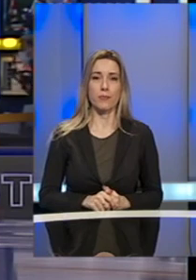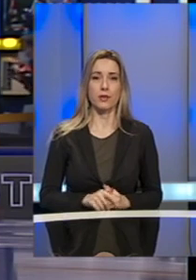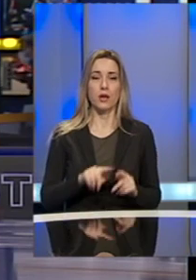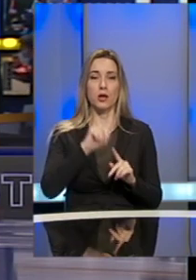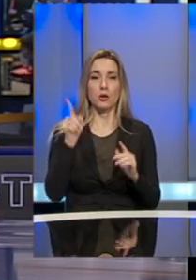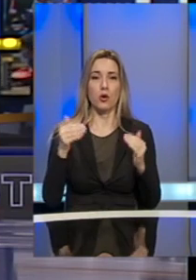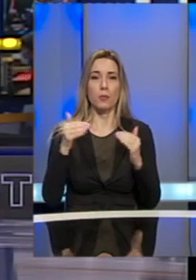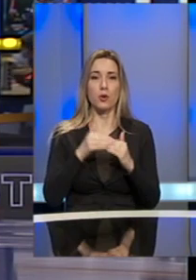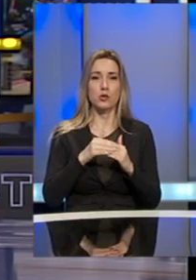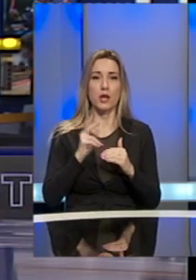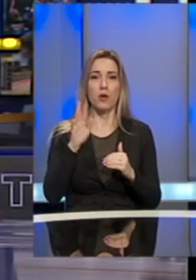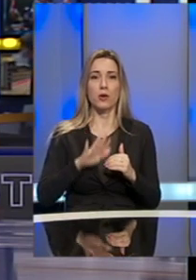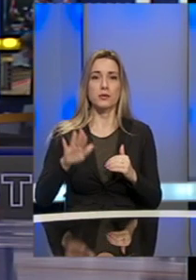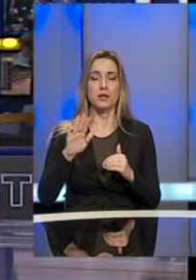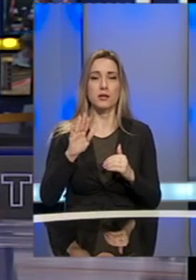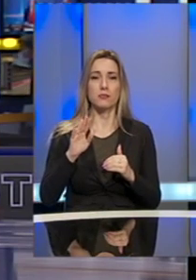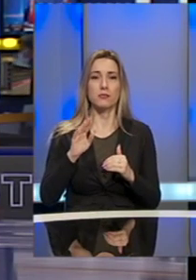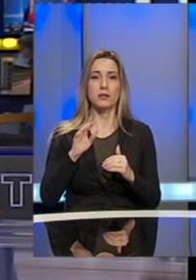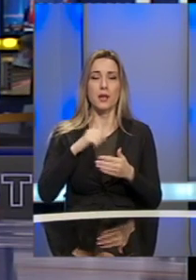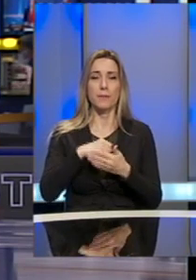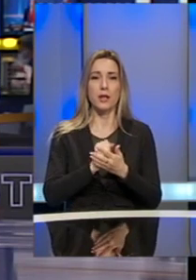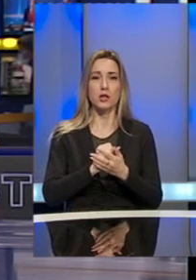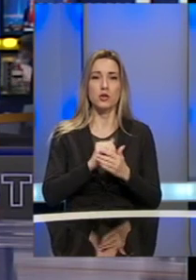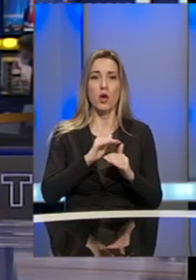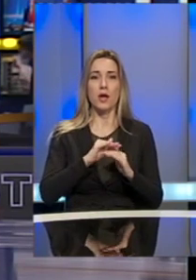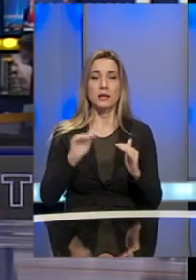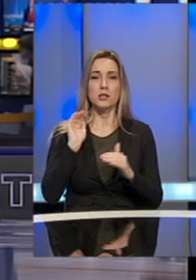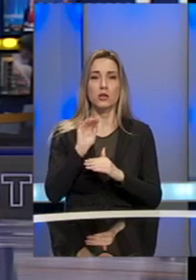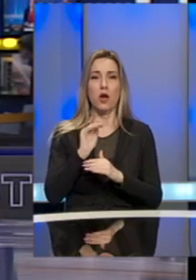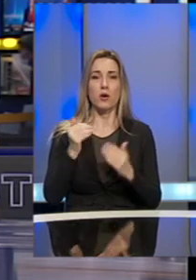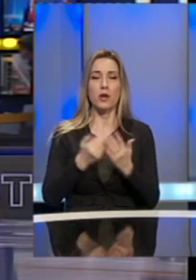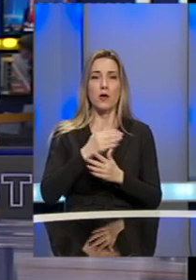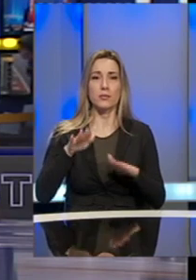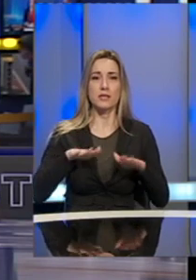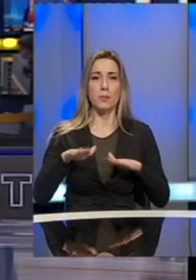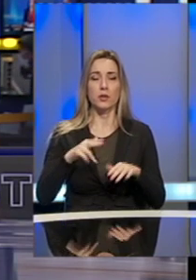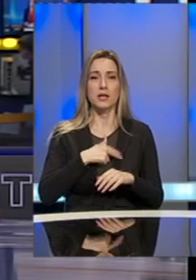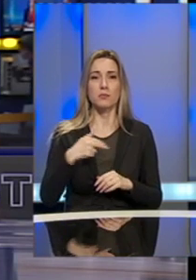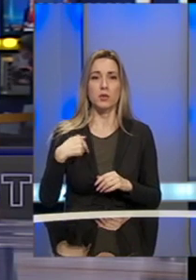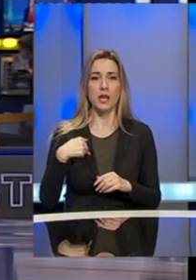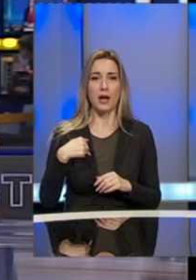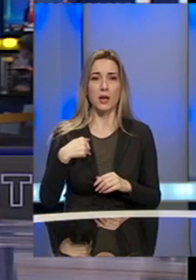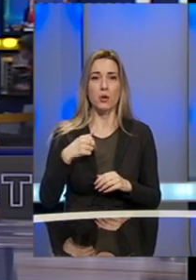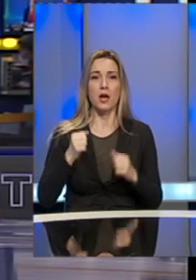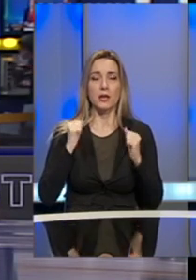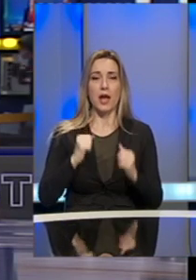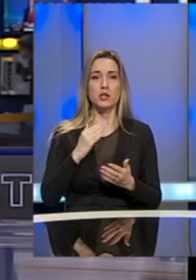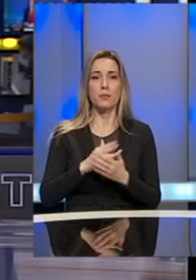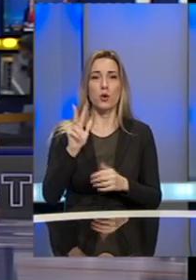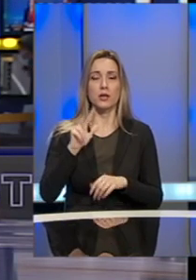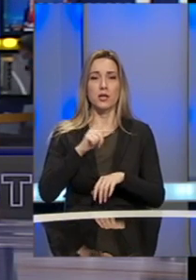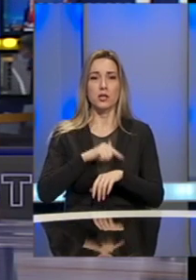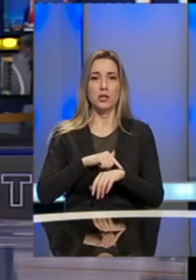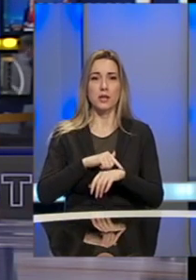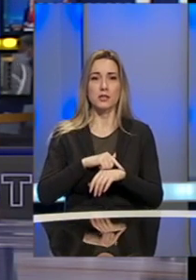Tokom noći Evropsko-mediteranski seizmološki centar zabilježio je niz dojava o novim zemljotresima u Zagrebu. Najjači je bio u 3 časa,